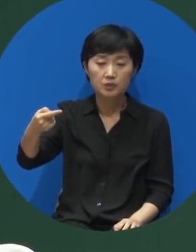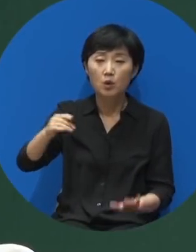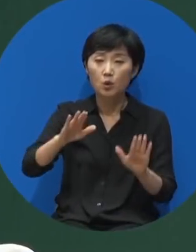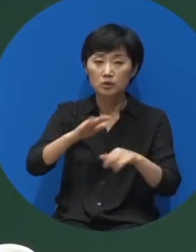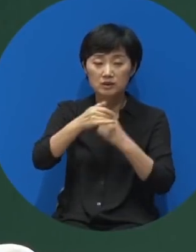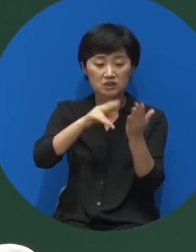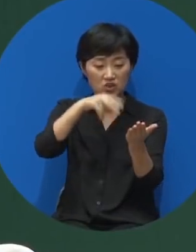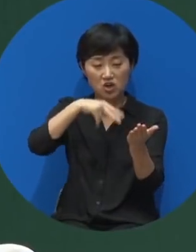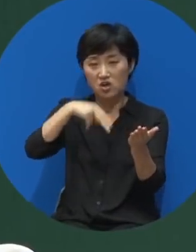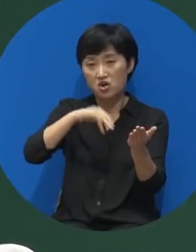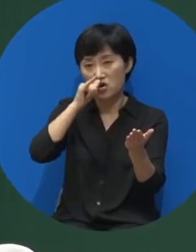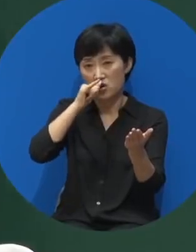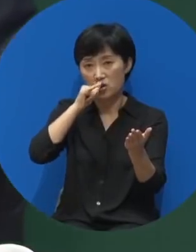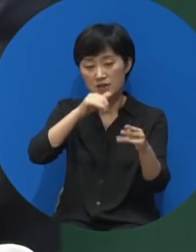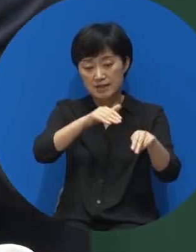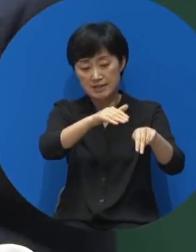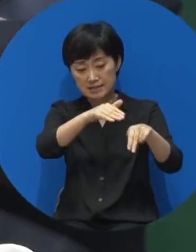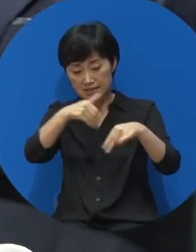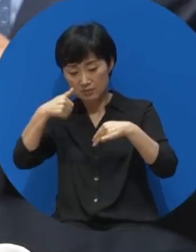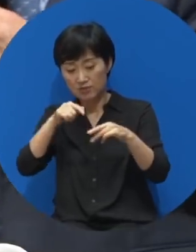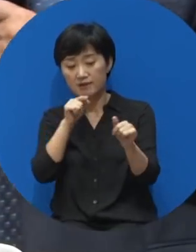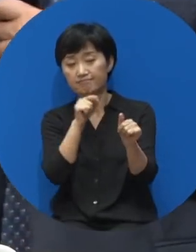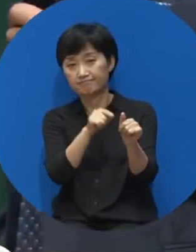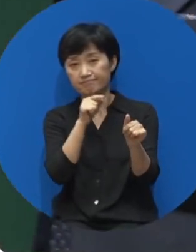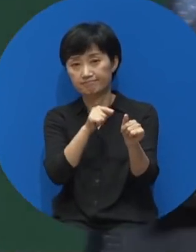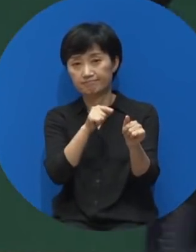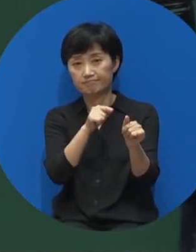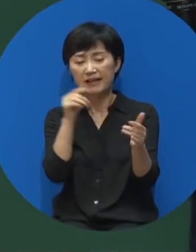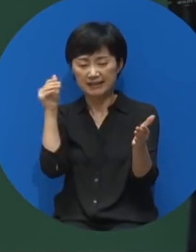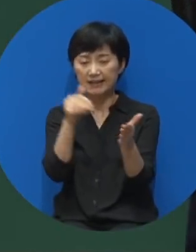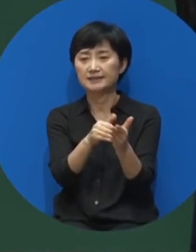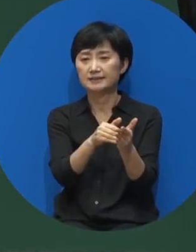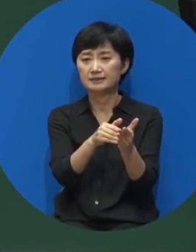오늘 사무엘에게 이렇게 전달이 되어진 겁니다.